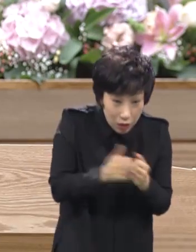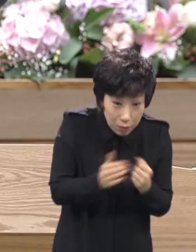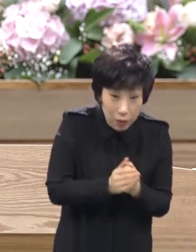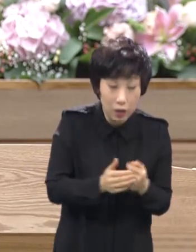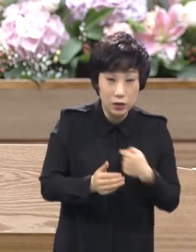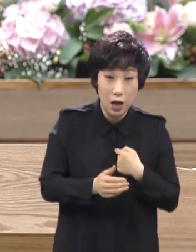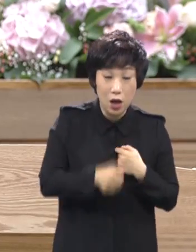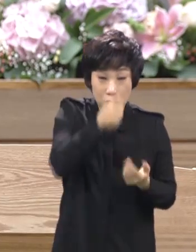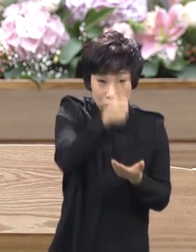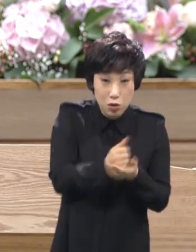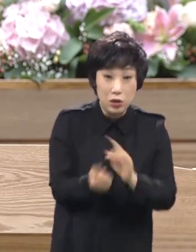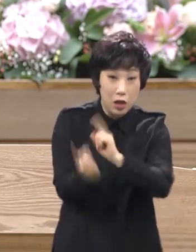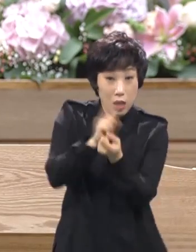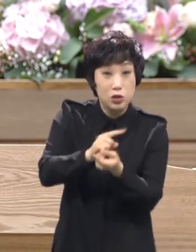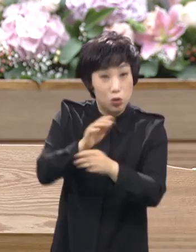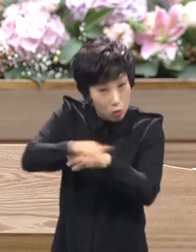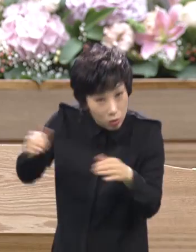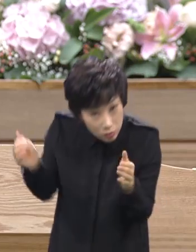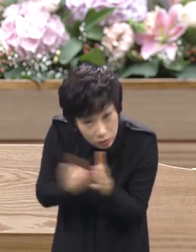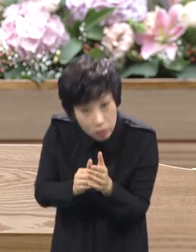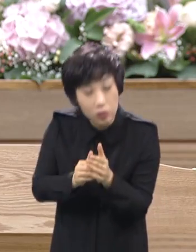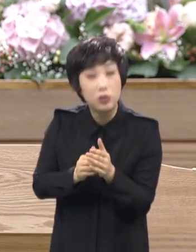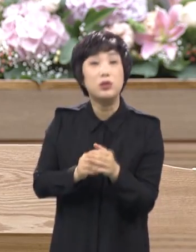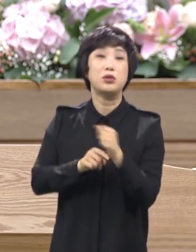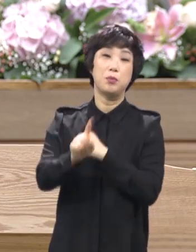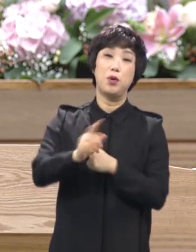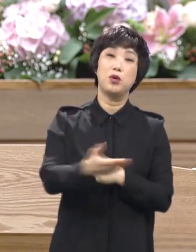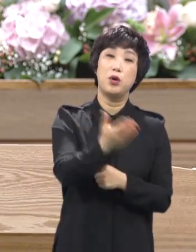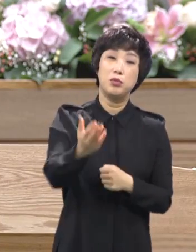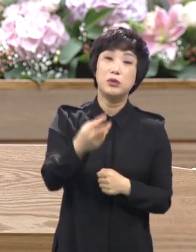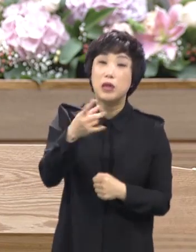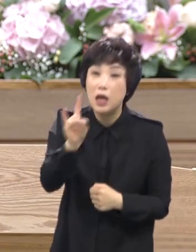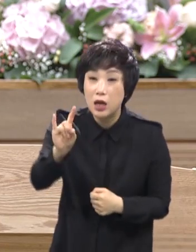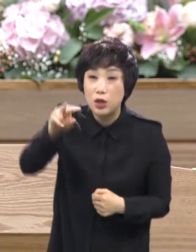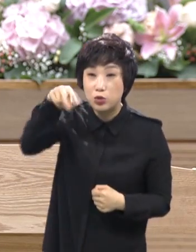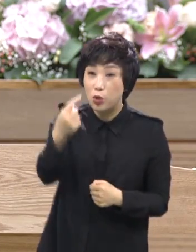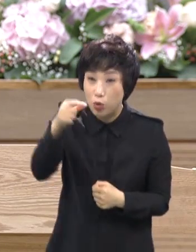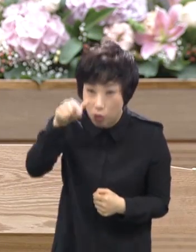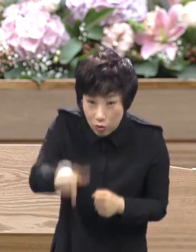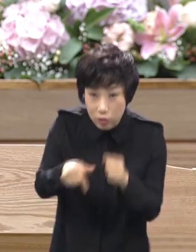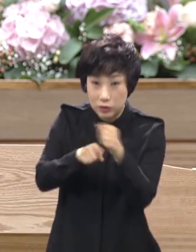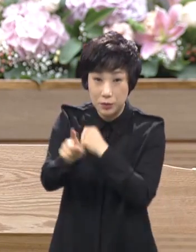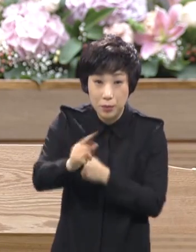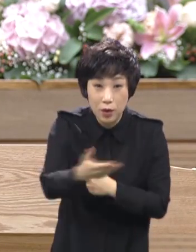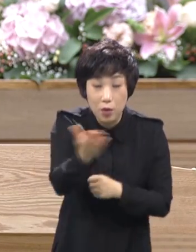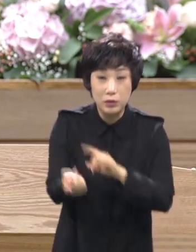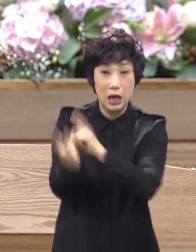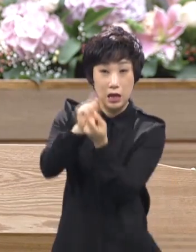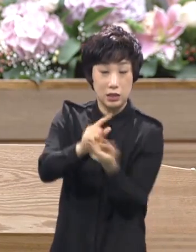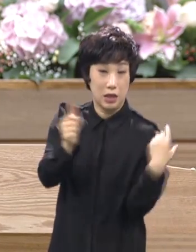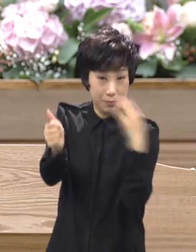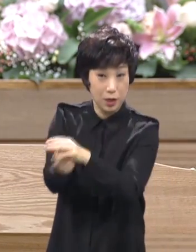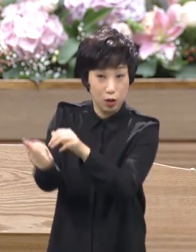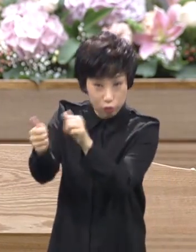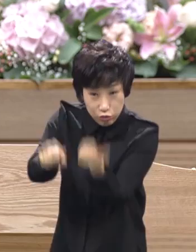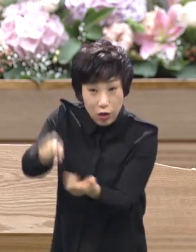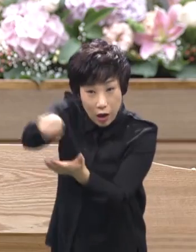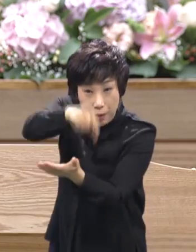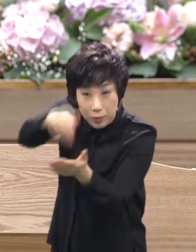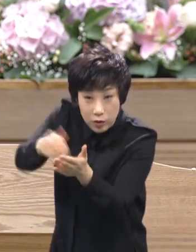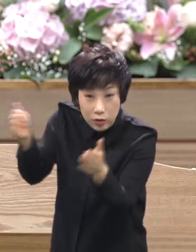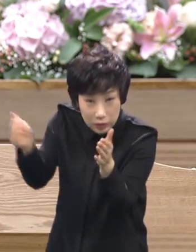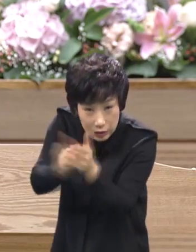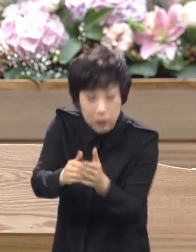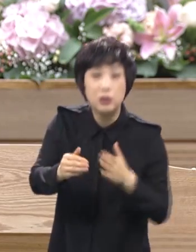내 죄를 대속했다고는 말은 대신 죽어서 갚아주고 나를 살려냈다 이